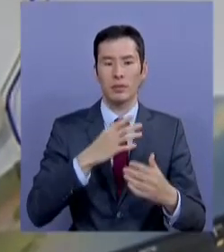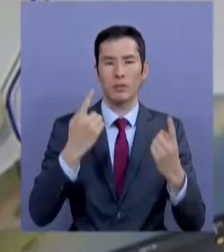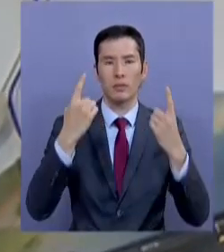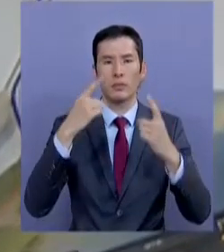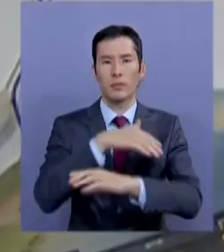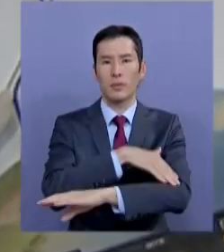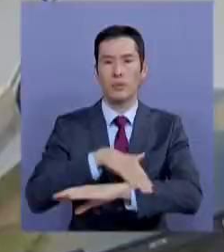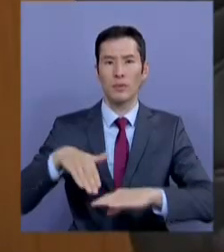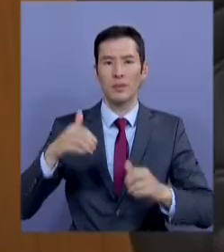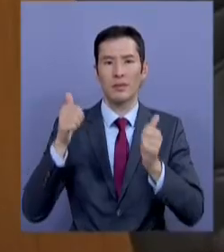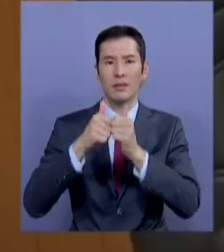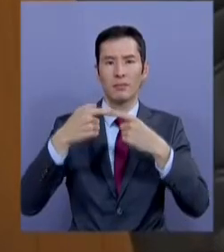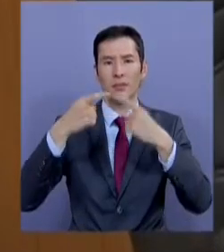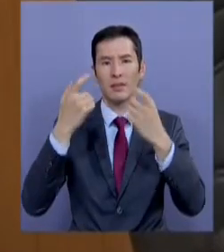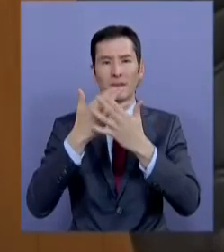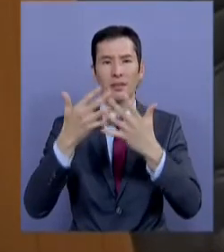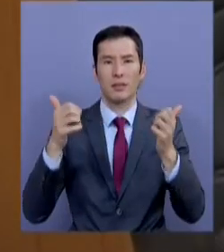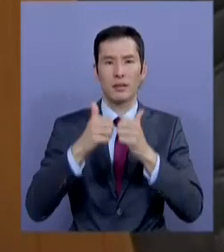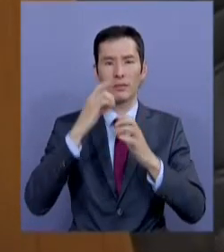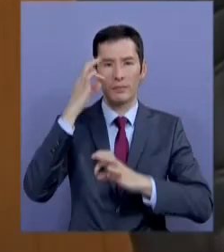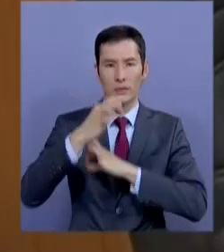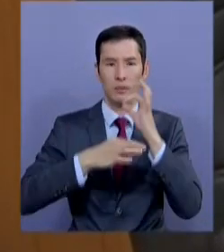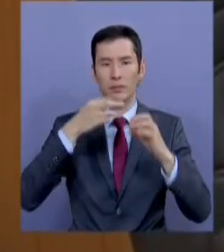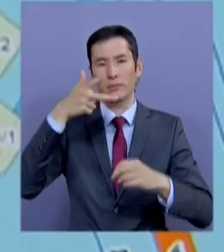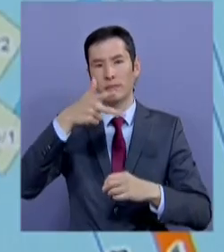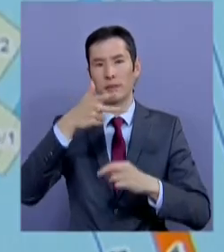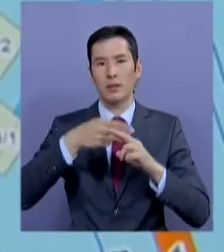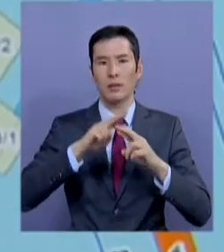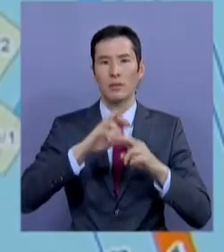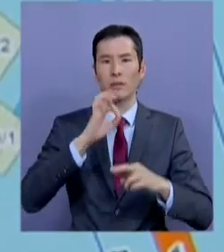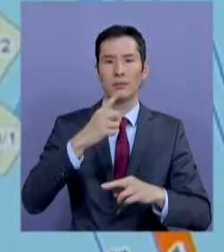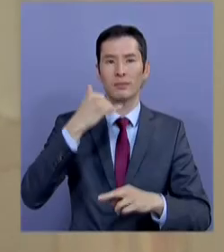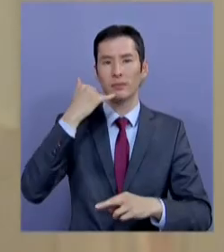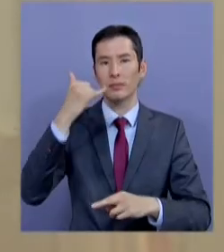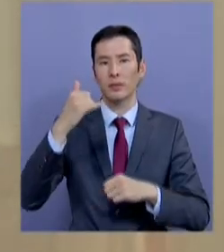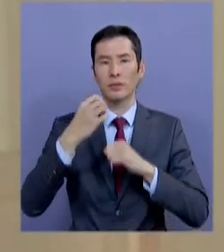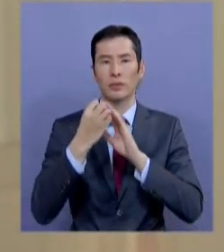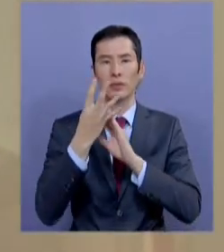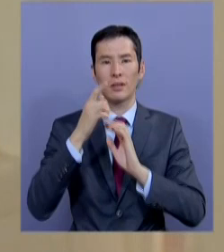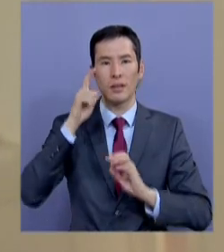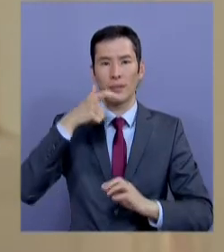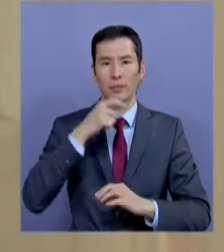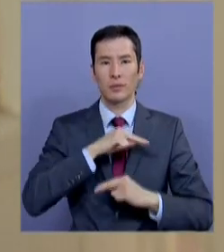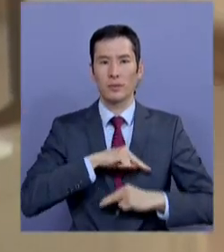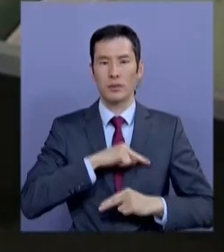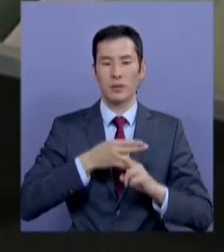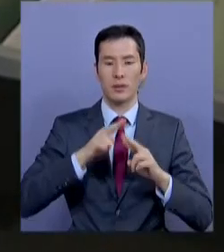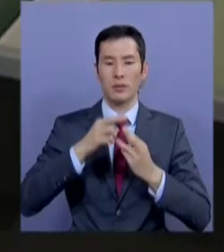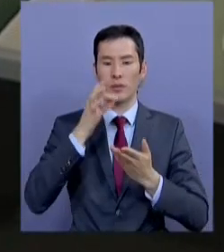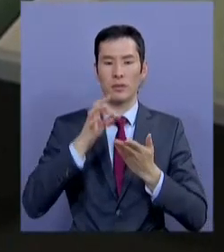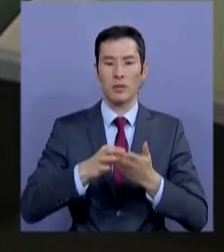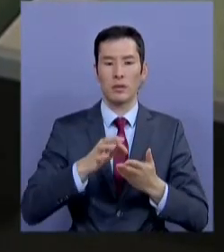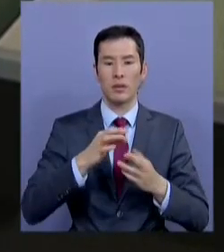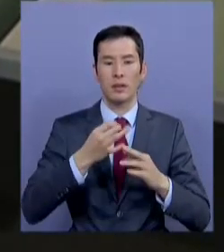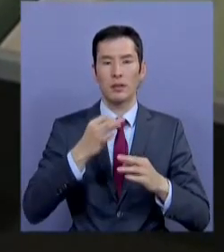мен ғимараттардың көбі дәл осы орталықта тәулік бойы бақыланады. Шұғыл қоңырауларға 14 инспектор жауап берсе, өзге қызметкерлер күдік тудырған жайттарды